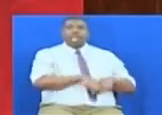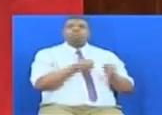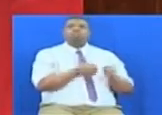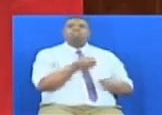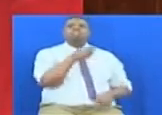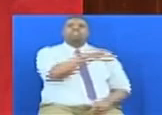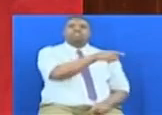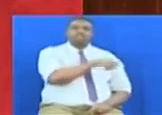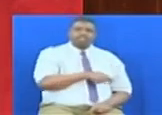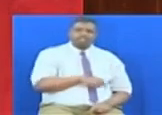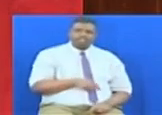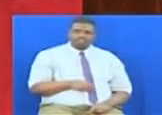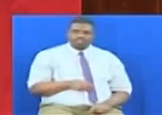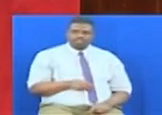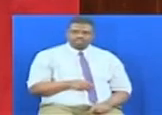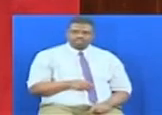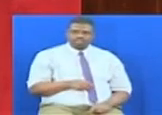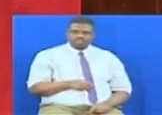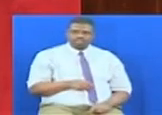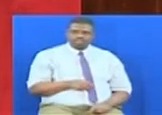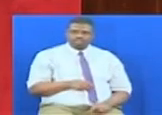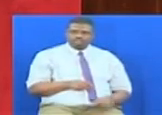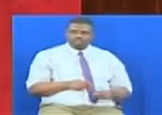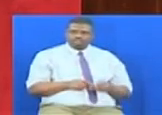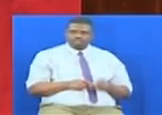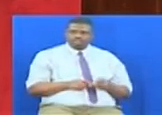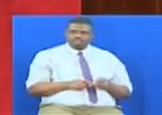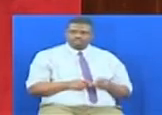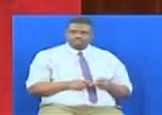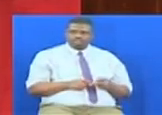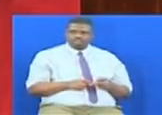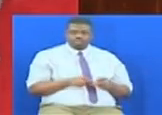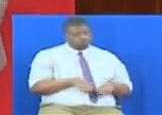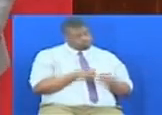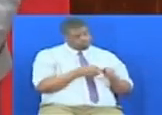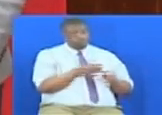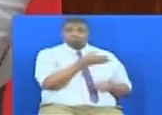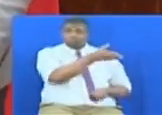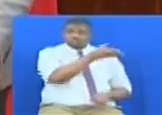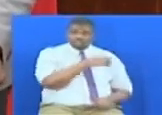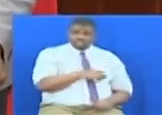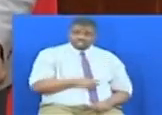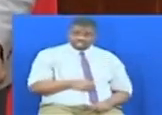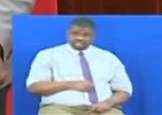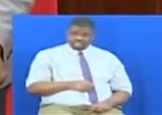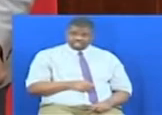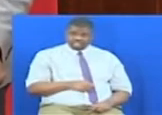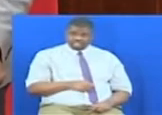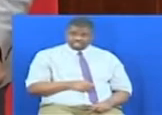uvunje leo uchaguzi wa mwezi wa 10 uvunje leo